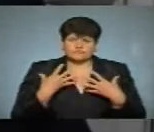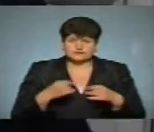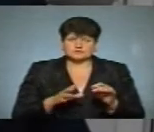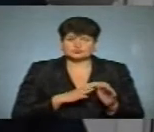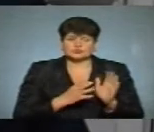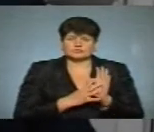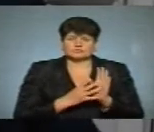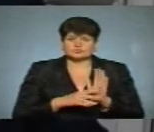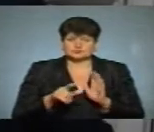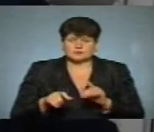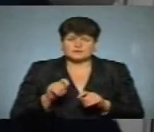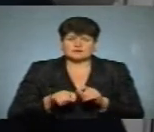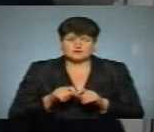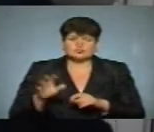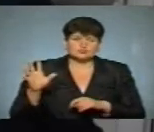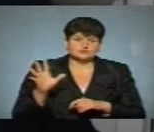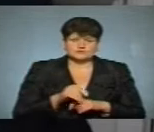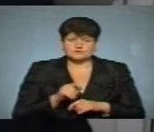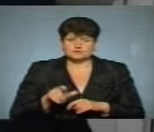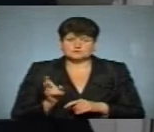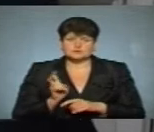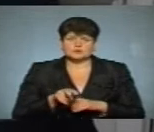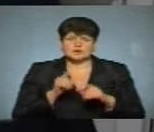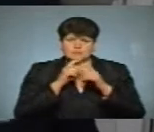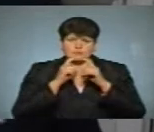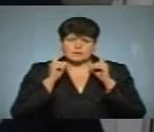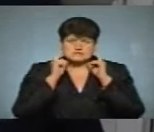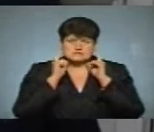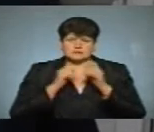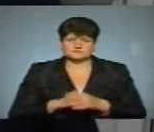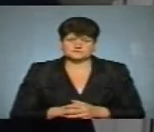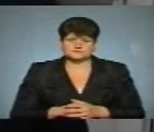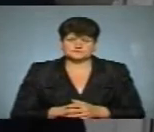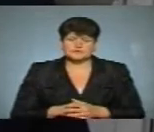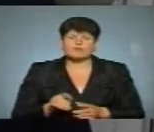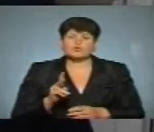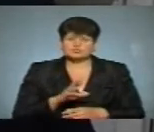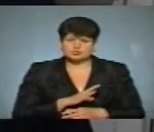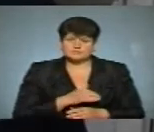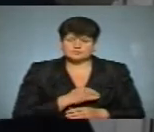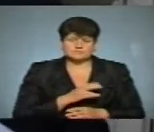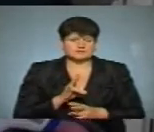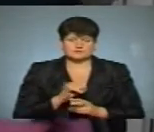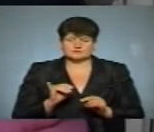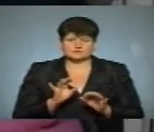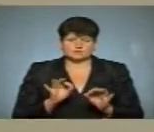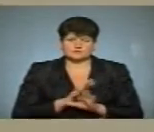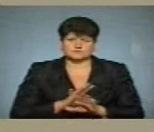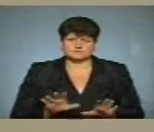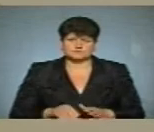90 чоловік, провіряємо, щоб всі пасажири заходили в масках. Була якась температура? Температури не було в